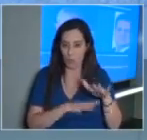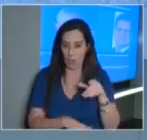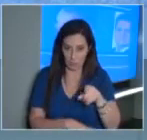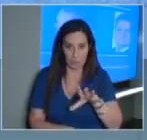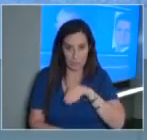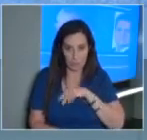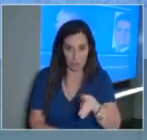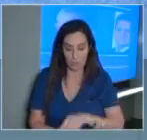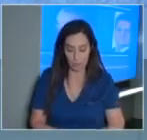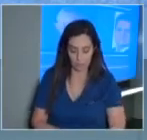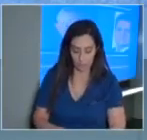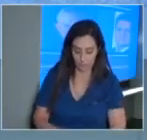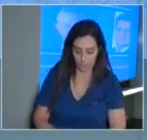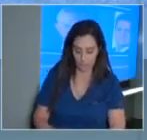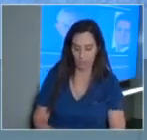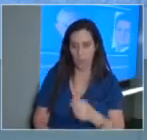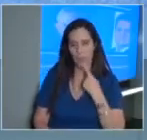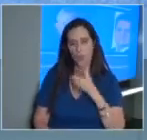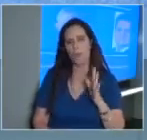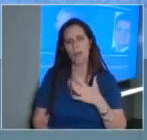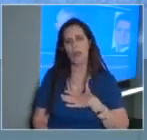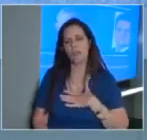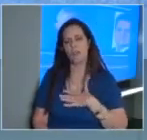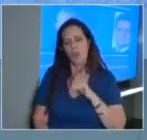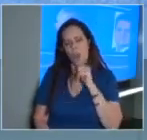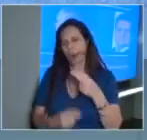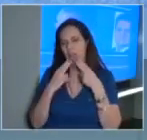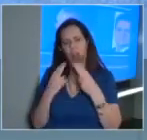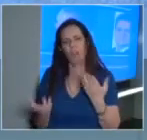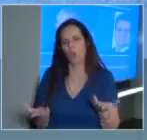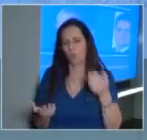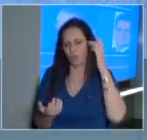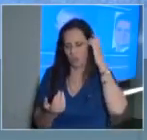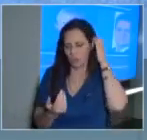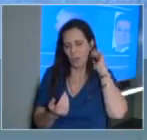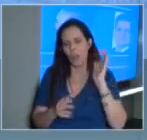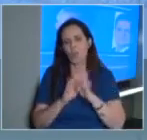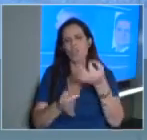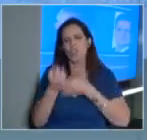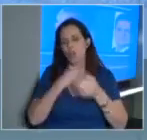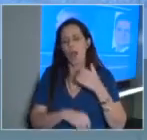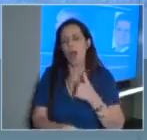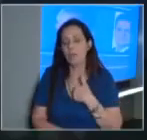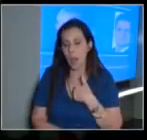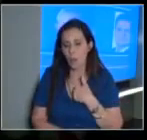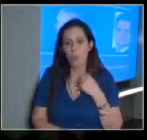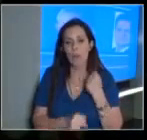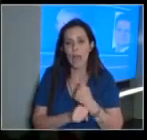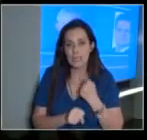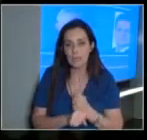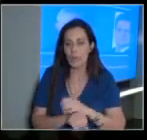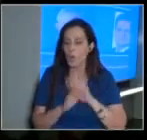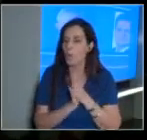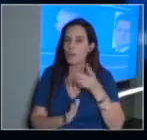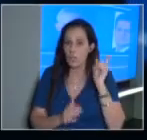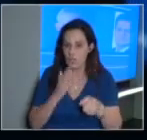לזה אתם תיתנו יד? אני אומר עוד פעם, אני לא רוצה לענות לכל ספקולציה פוליטית. אנחנו נעשה כל